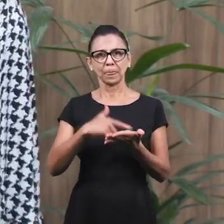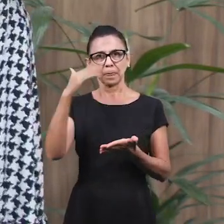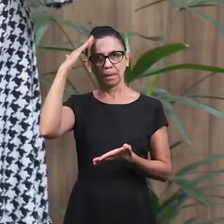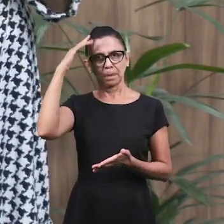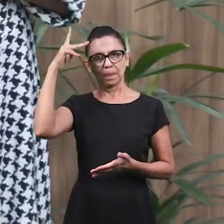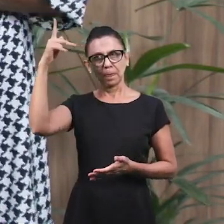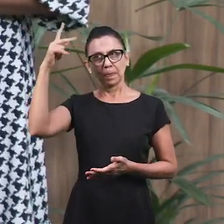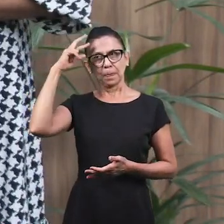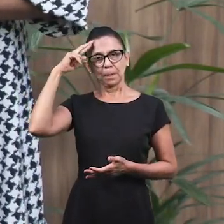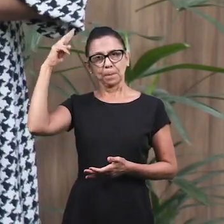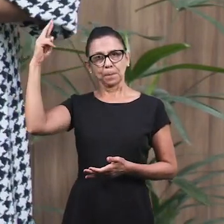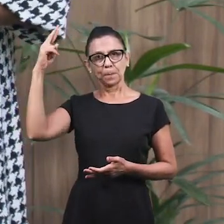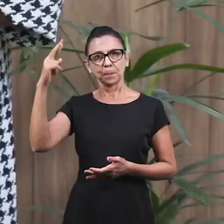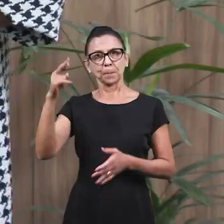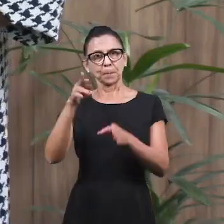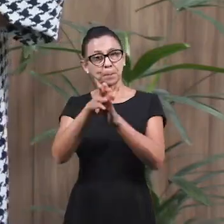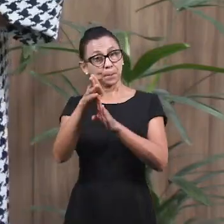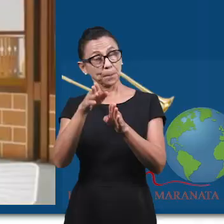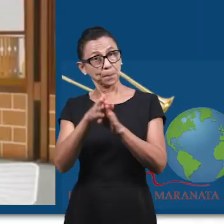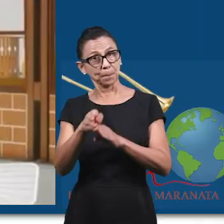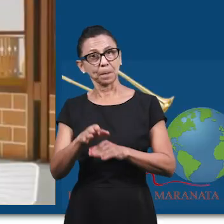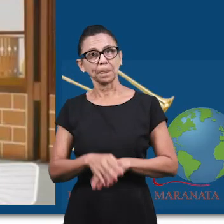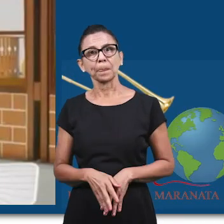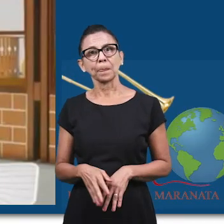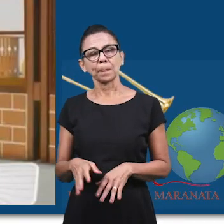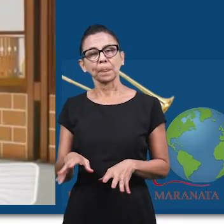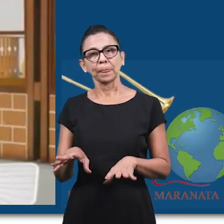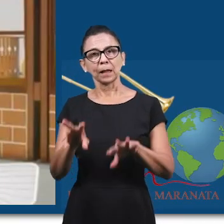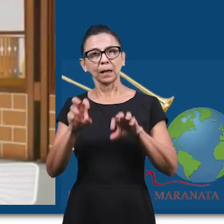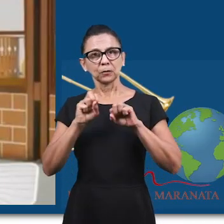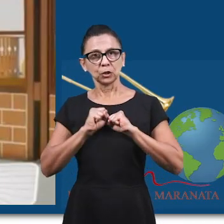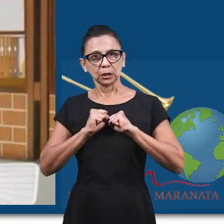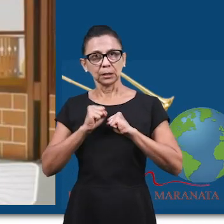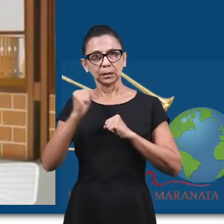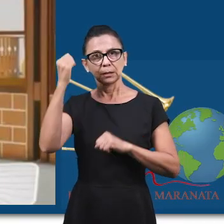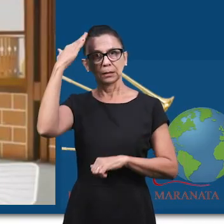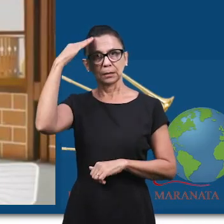вещи. Книга «Притч» говорит нам следующее.